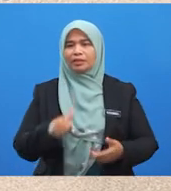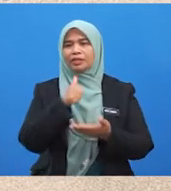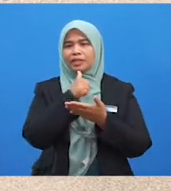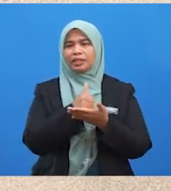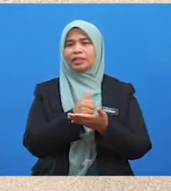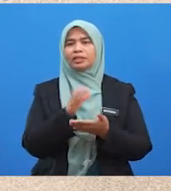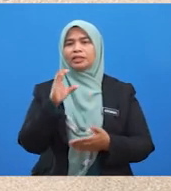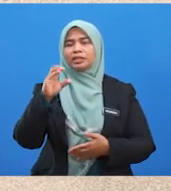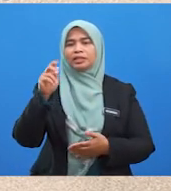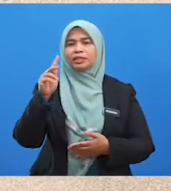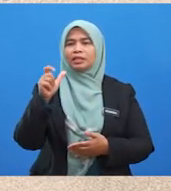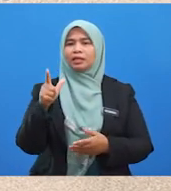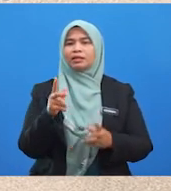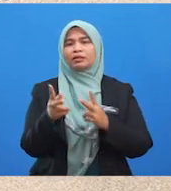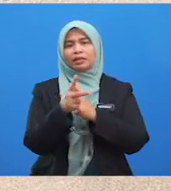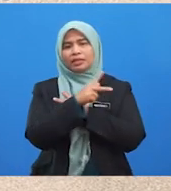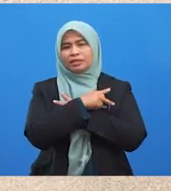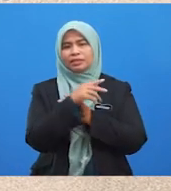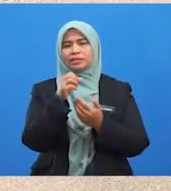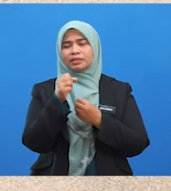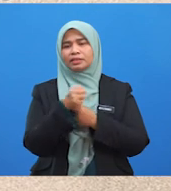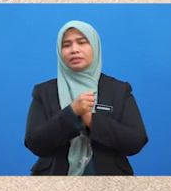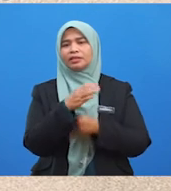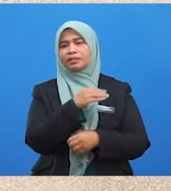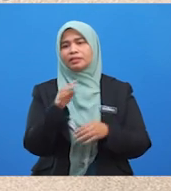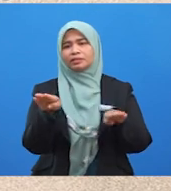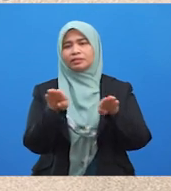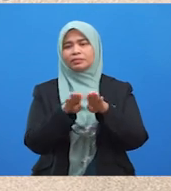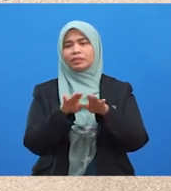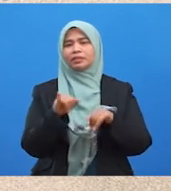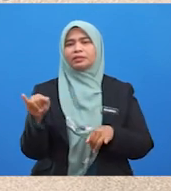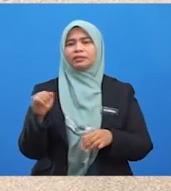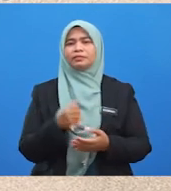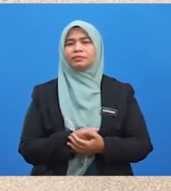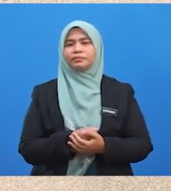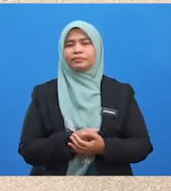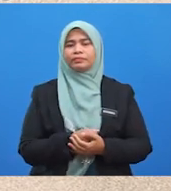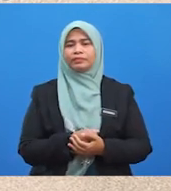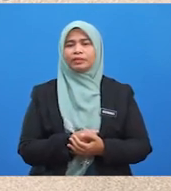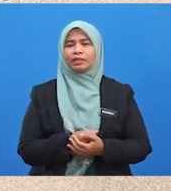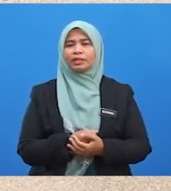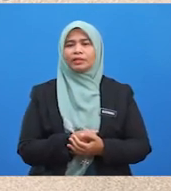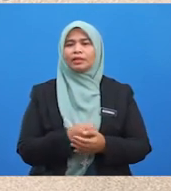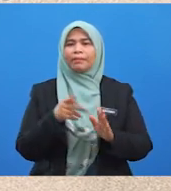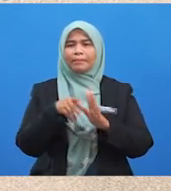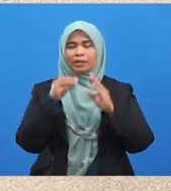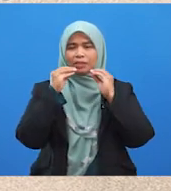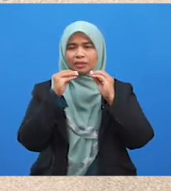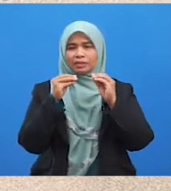kecekalan, nilai kasih sayang dan sebagainya. manakala pengajaran